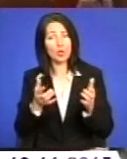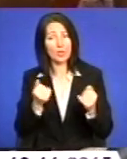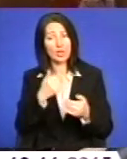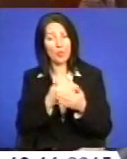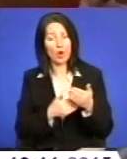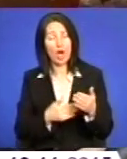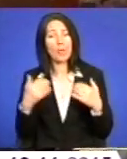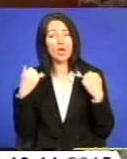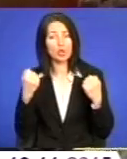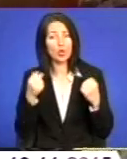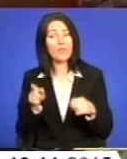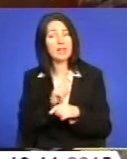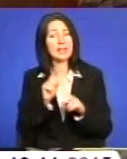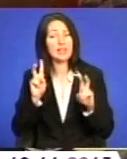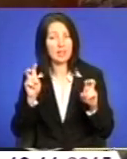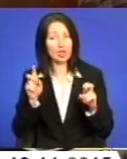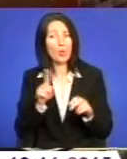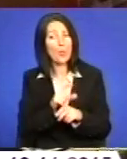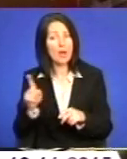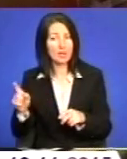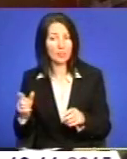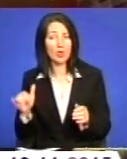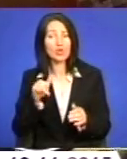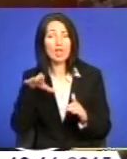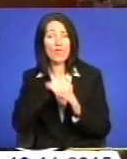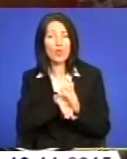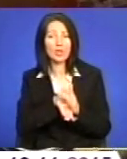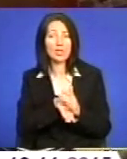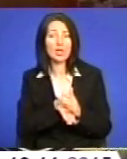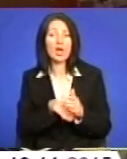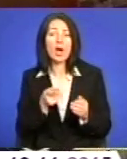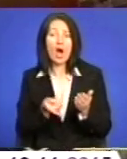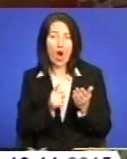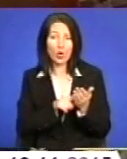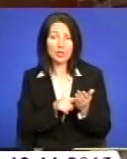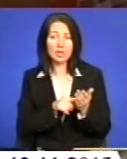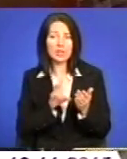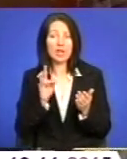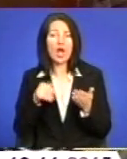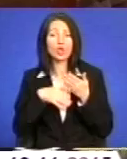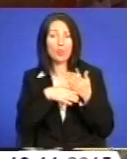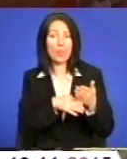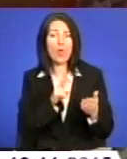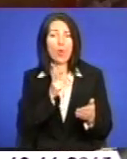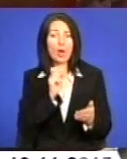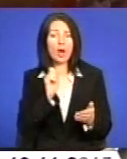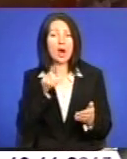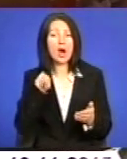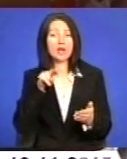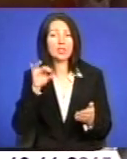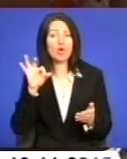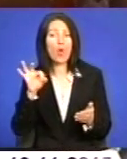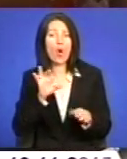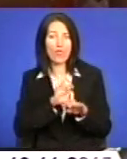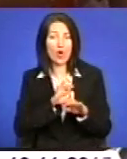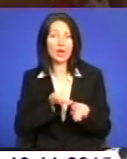програма «Здоров'я тернополян», де входить цілий розділ на допомогу кардіологічним хворим, в тому числі з